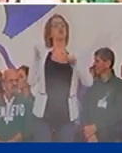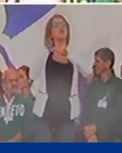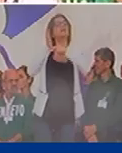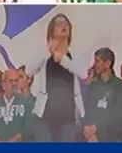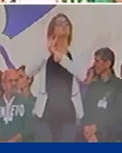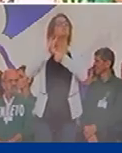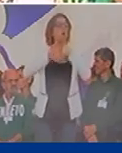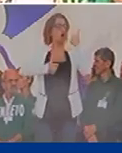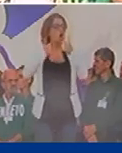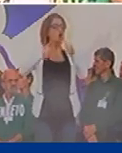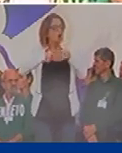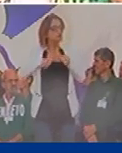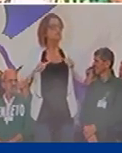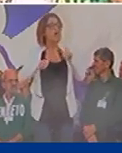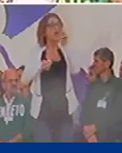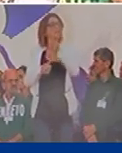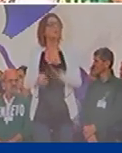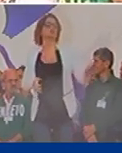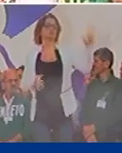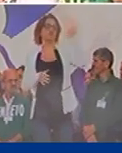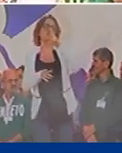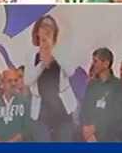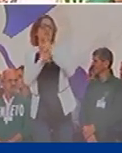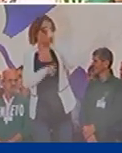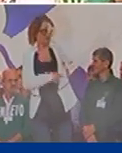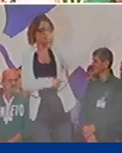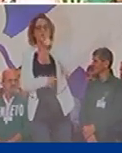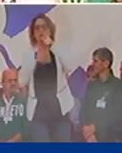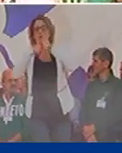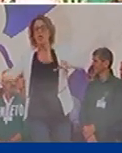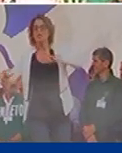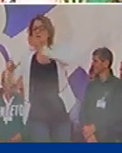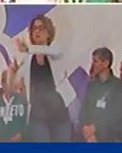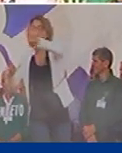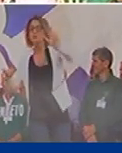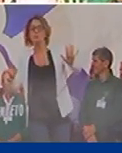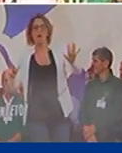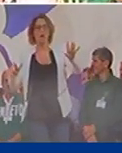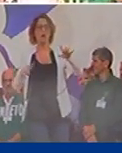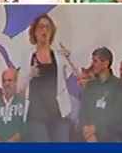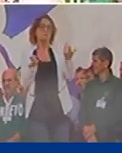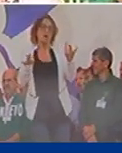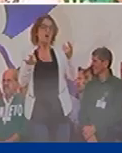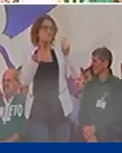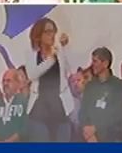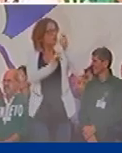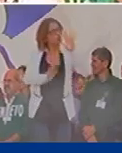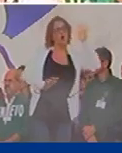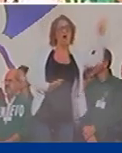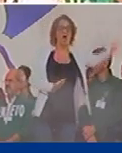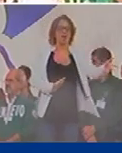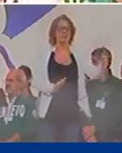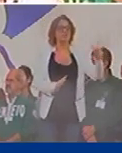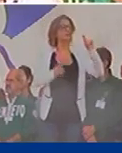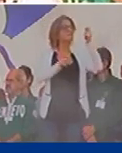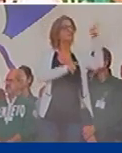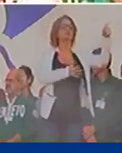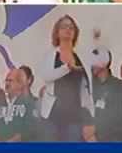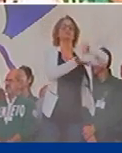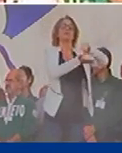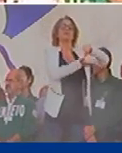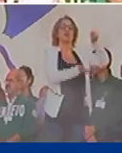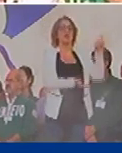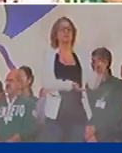su base regionale, con rispetto delle lingue locali e anche lì hanno vinto gli altri". Hanno vinto i centralisti